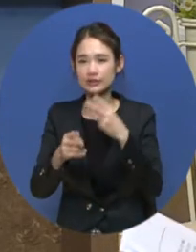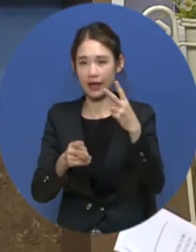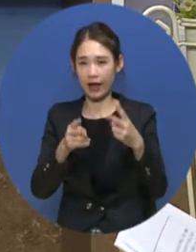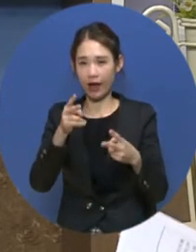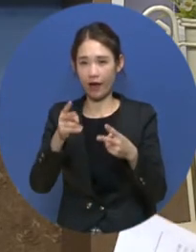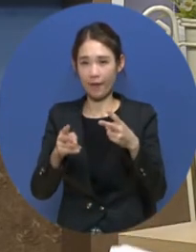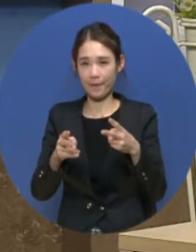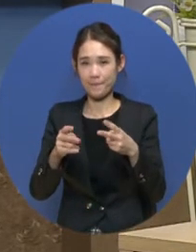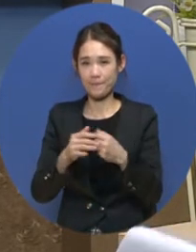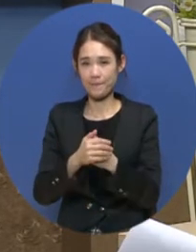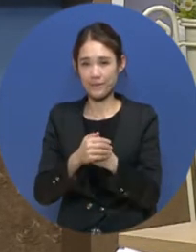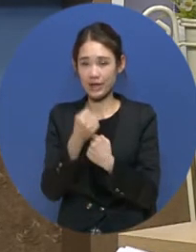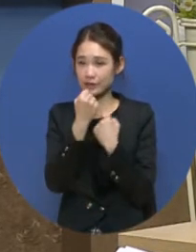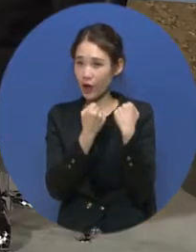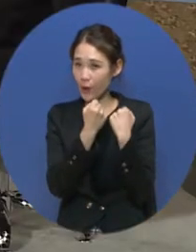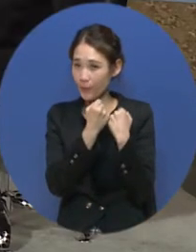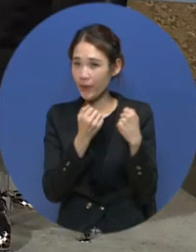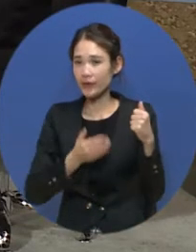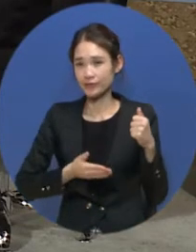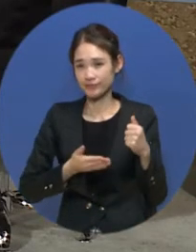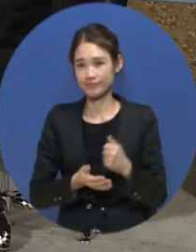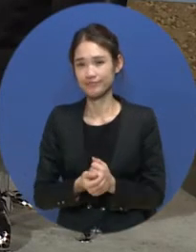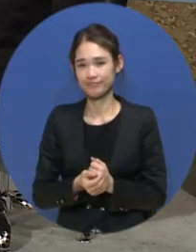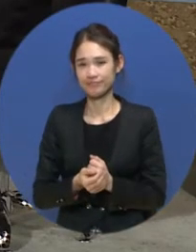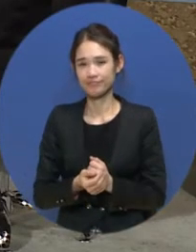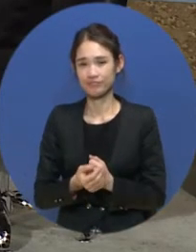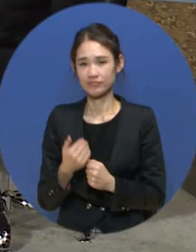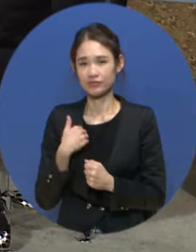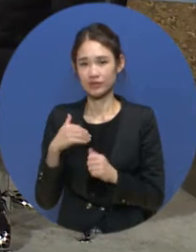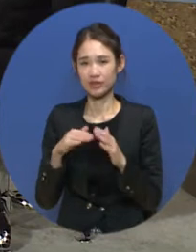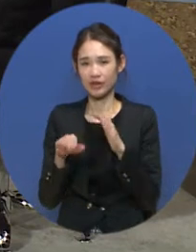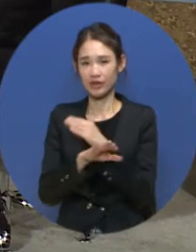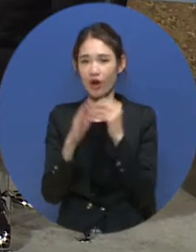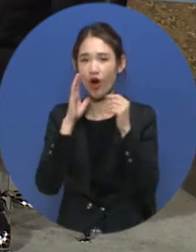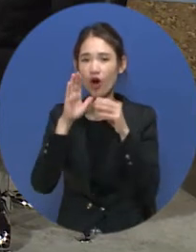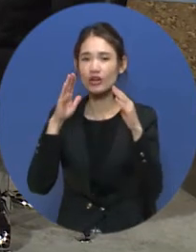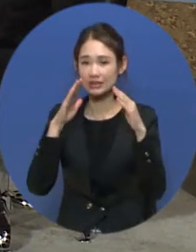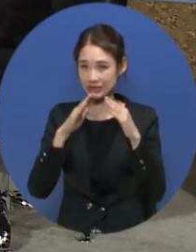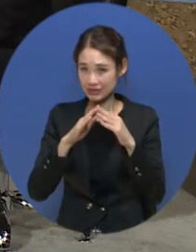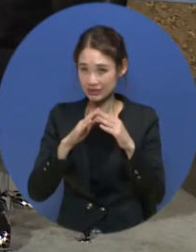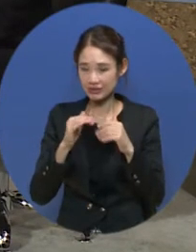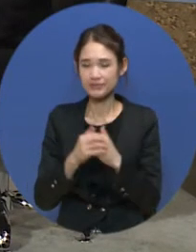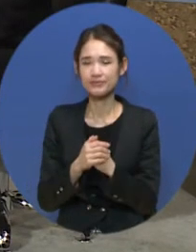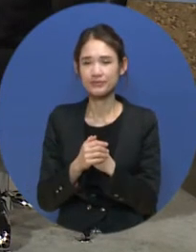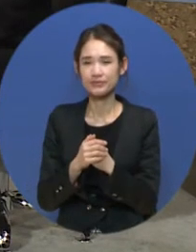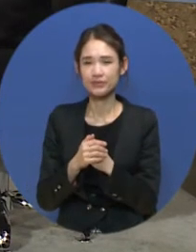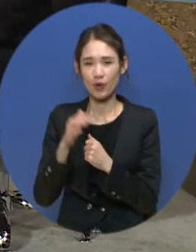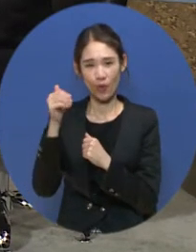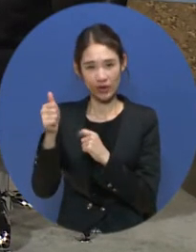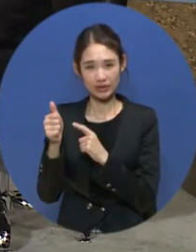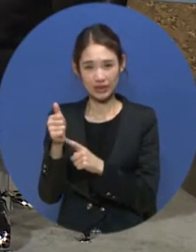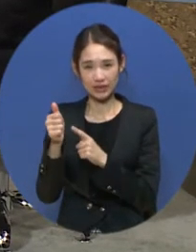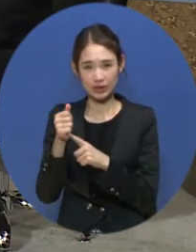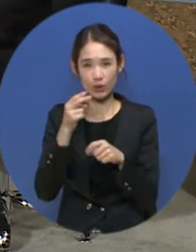있다면 설명 부탁드리겠습니다. 저희 가정 어린이집은 그